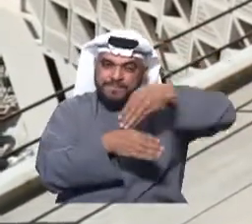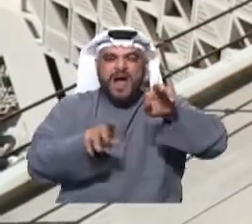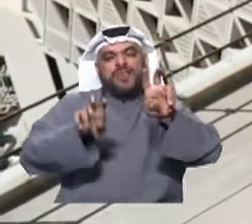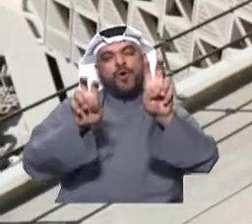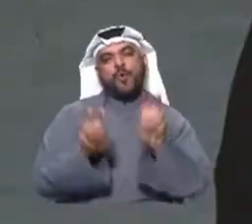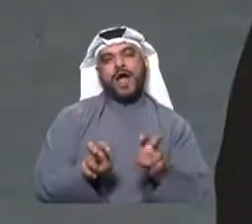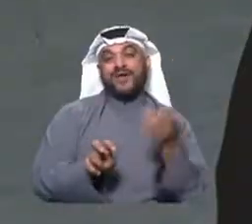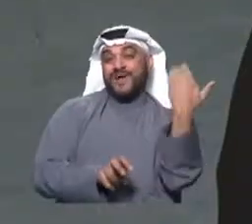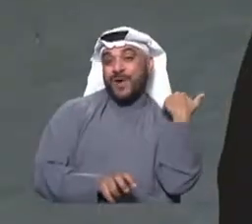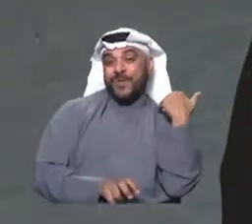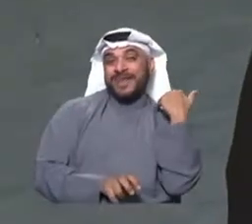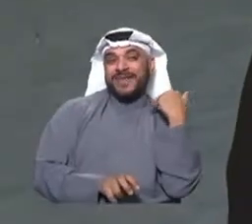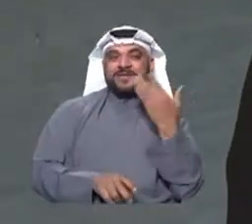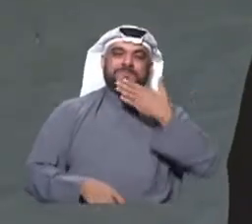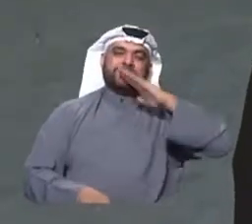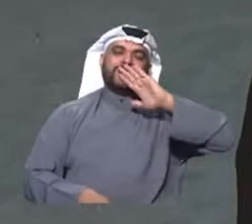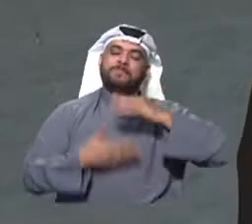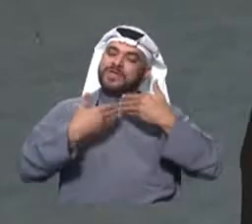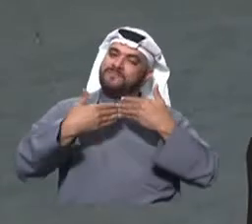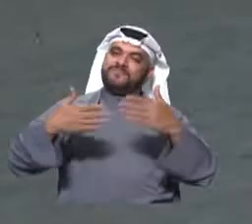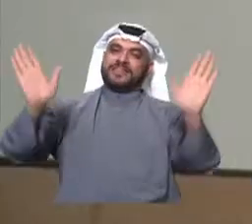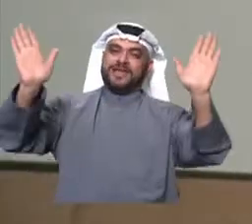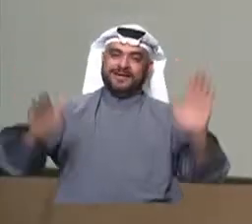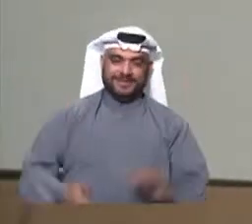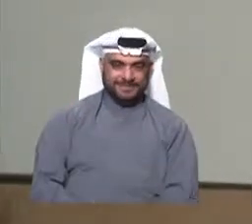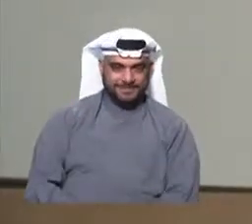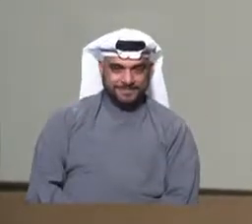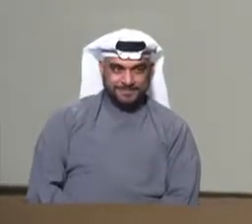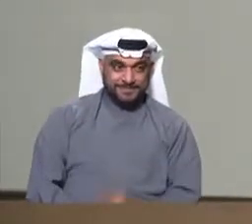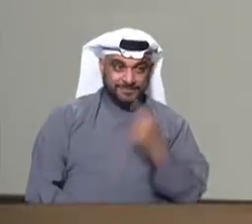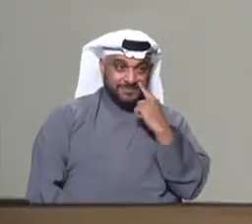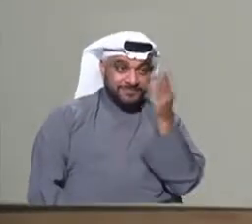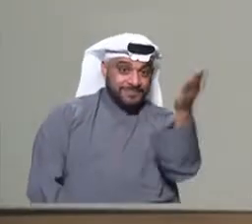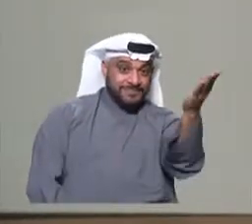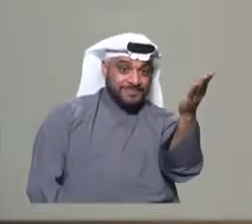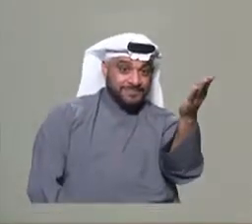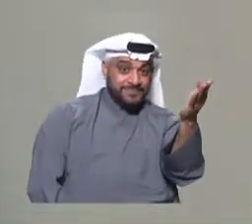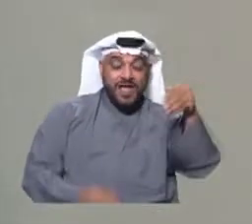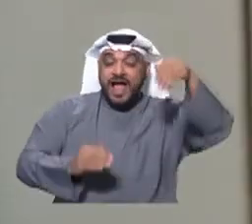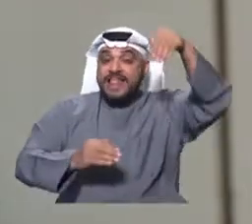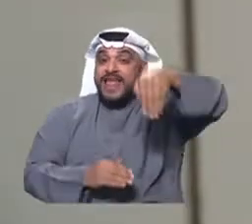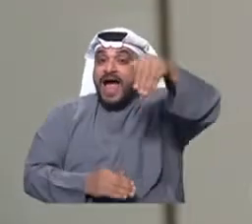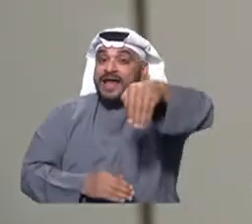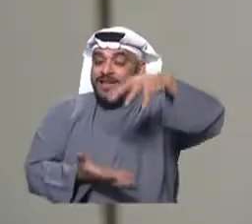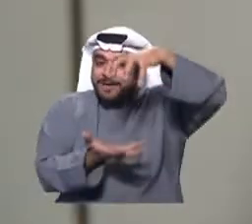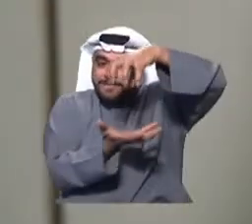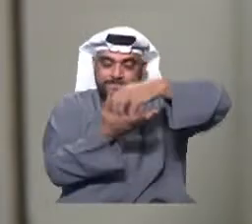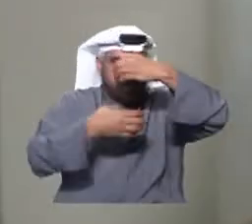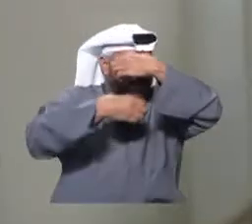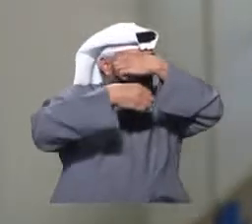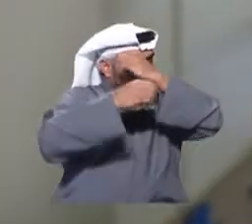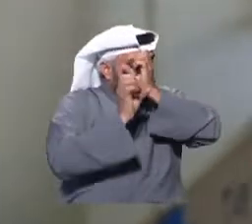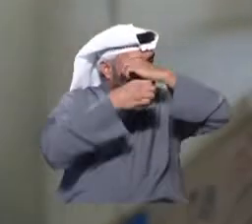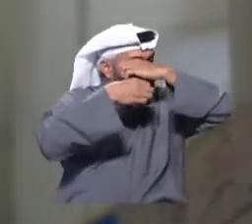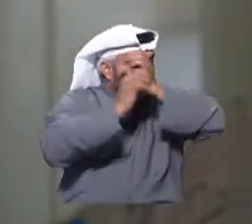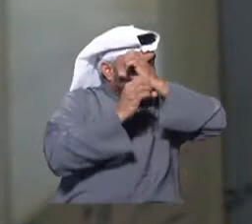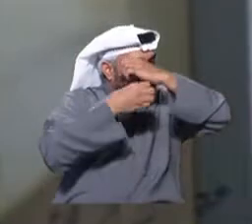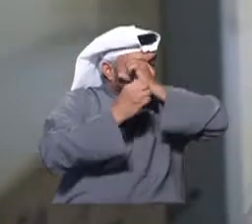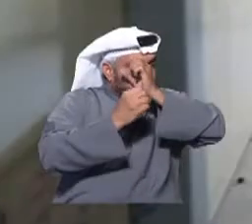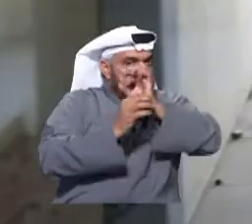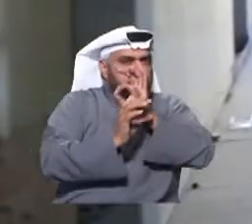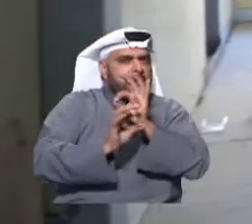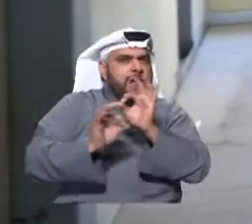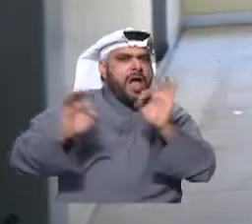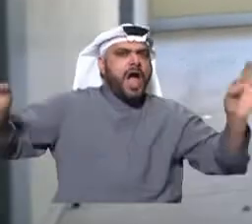الميدانية، وهذه التحديات كمهندسين. يضم المركز عددا من المختبرات الطبية المجهزة بأحدث